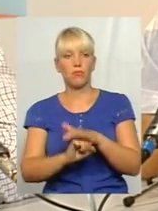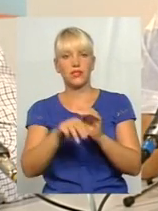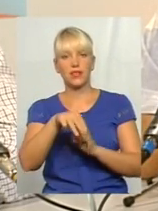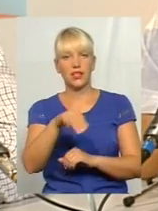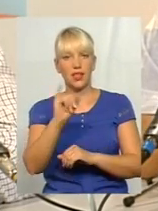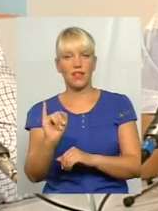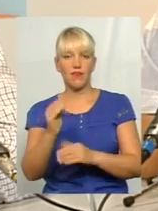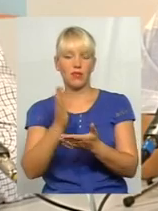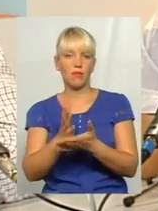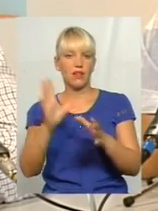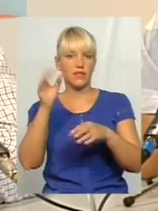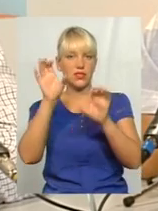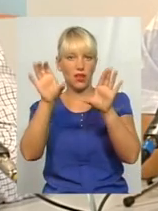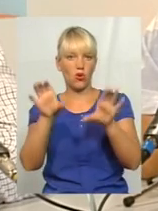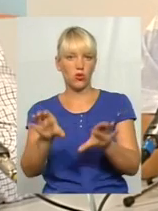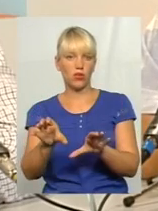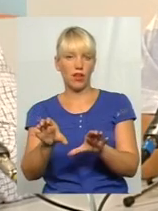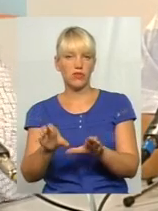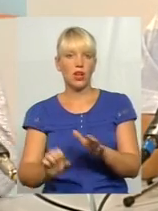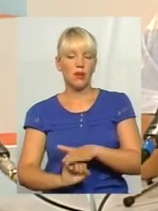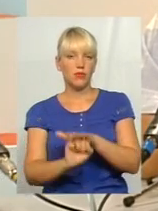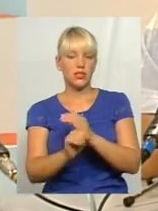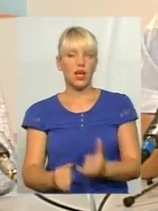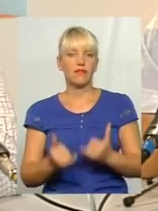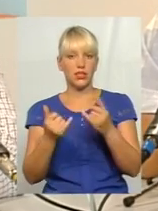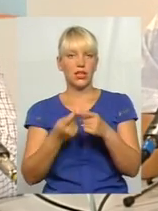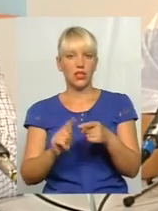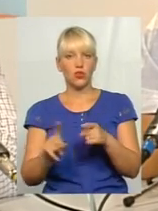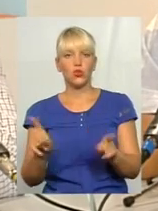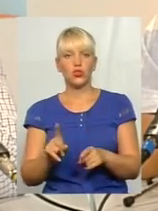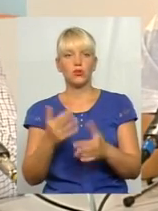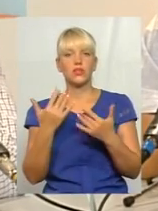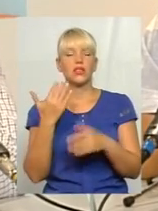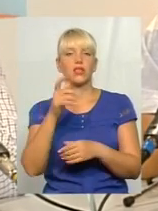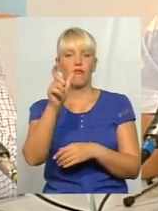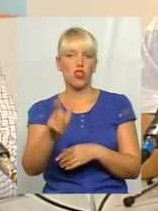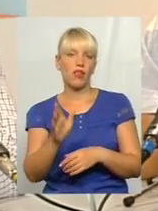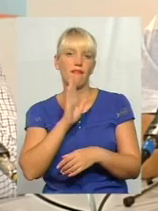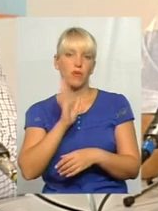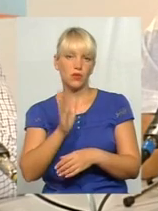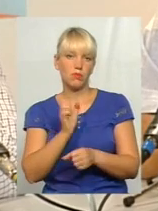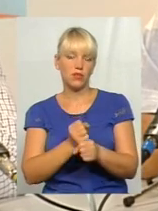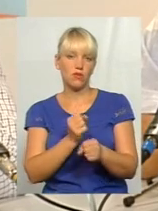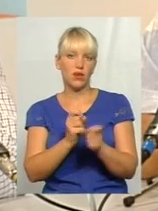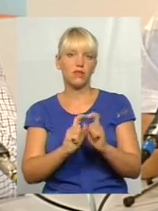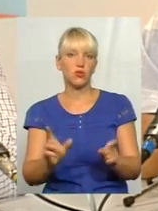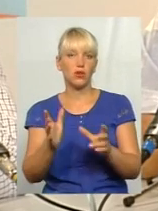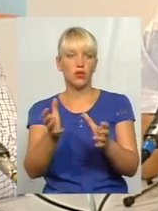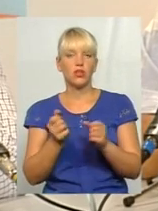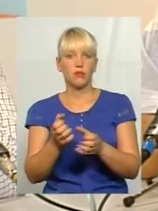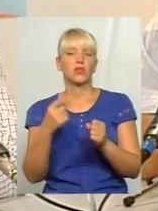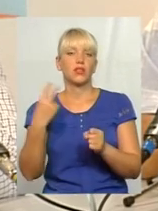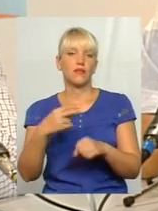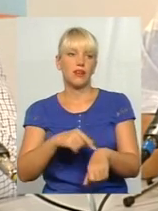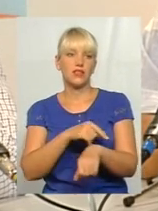Іванівна має всі законодавчі підстави для того щоб скільки вона буде працювати в школі отримувати 20